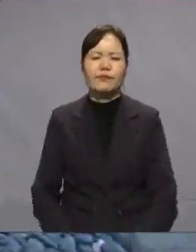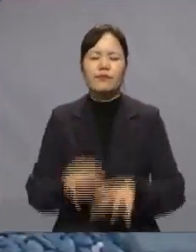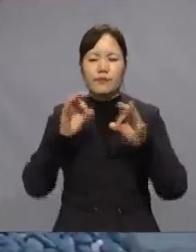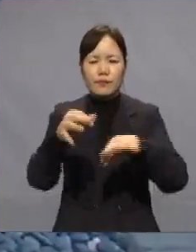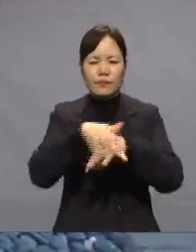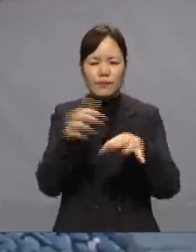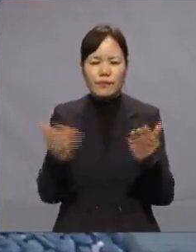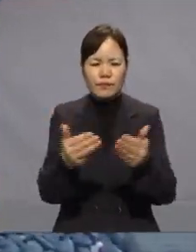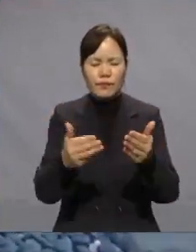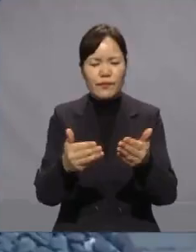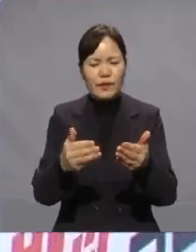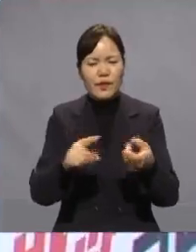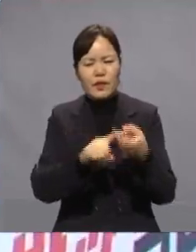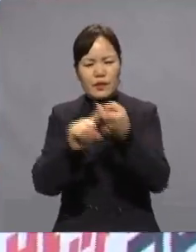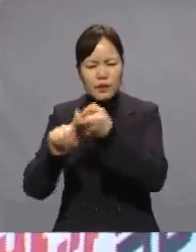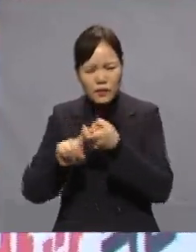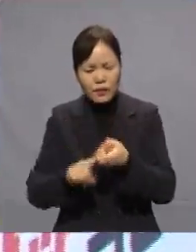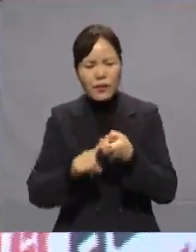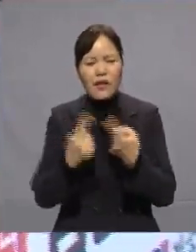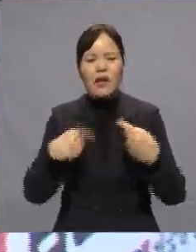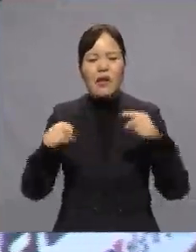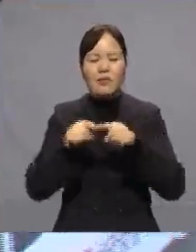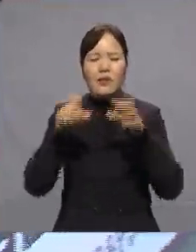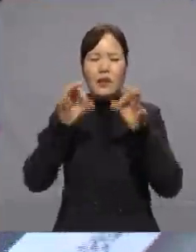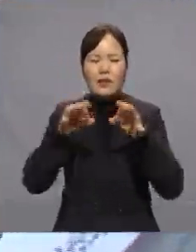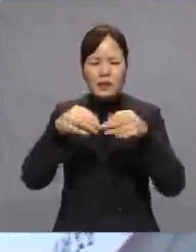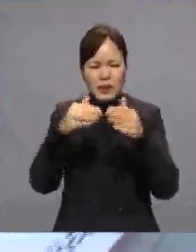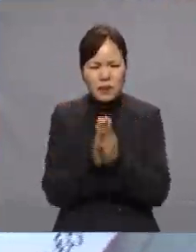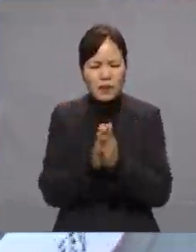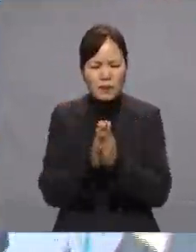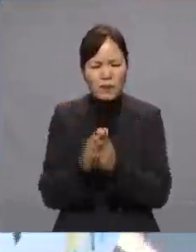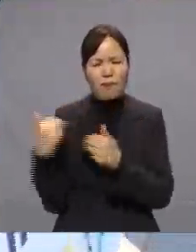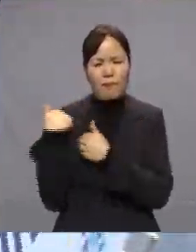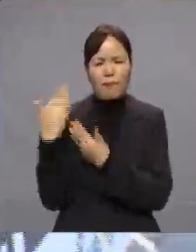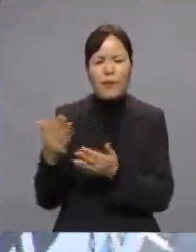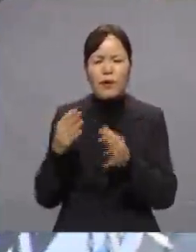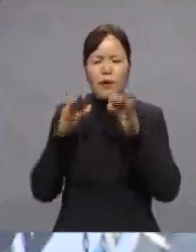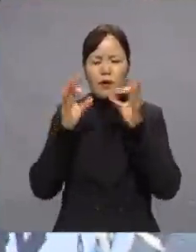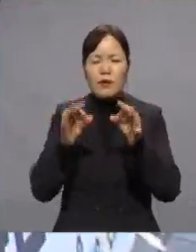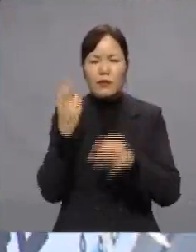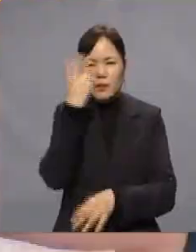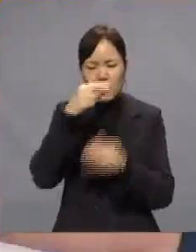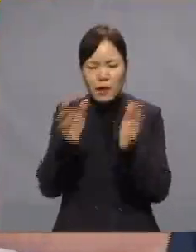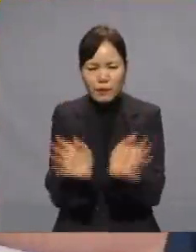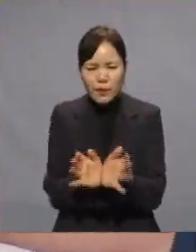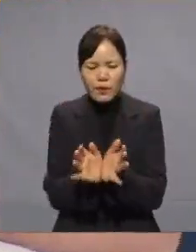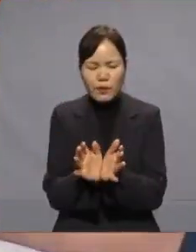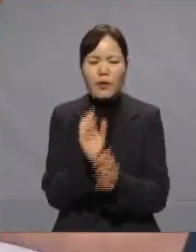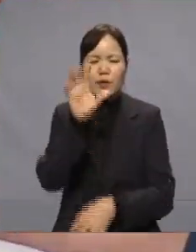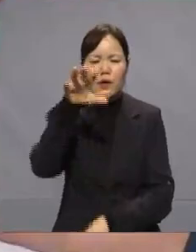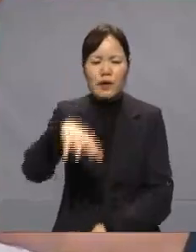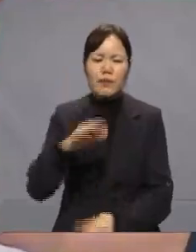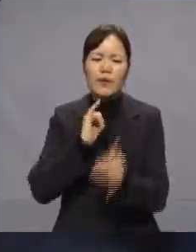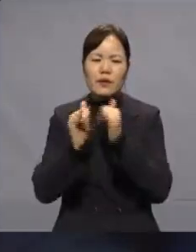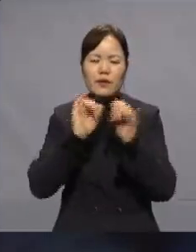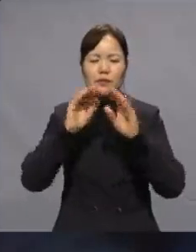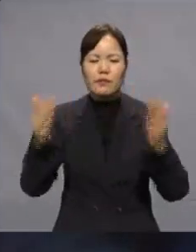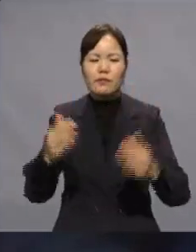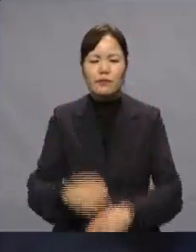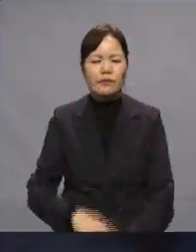금융노조와 금융 정의연대가 함께 은행 점포폐쇄를 방관하는 금융감독원 규탄 기자회견을 열었습니다